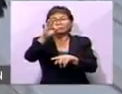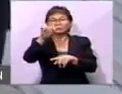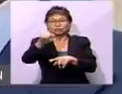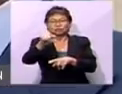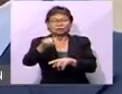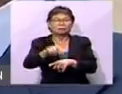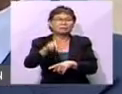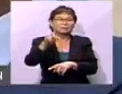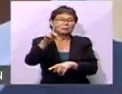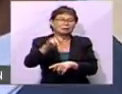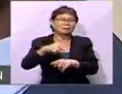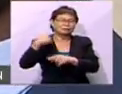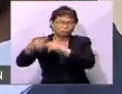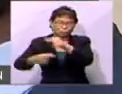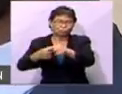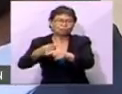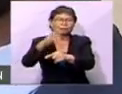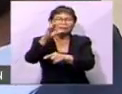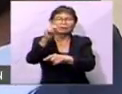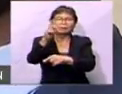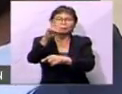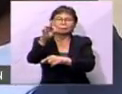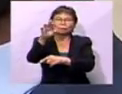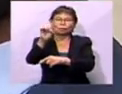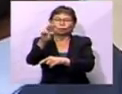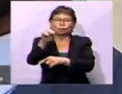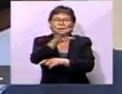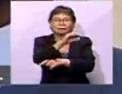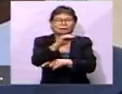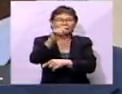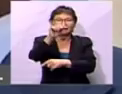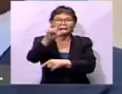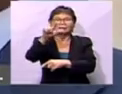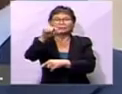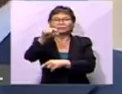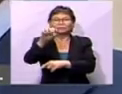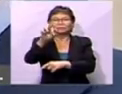Mbappe yang berketurunan Cameroon serta Algeria.